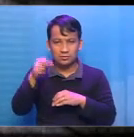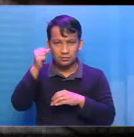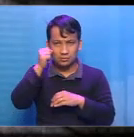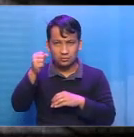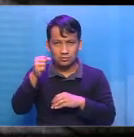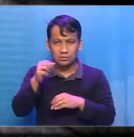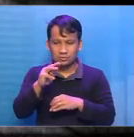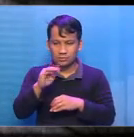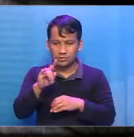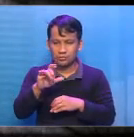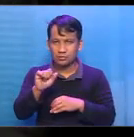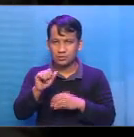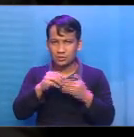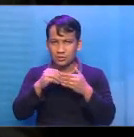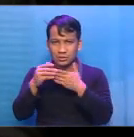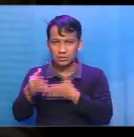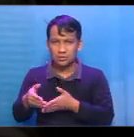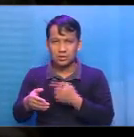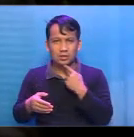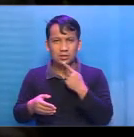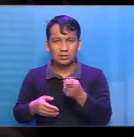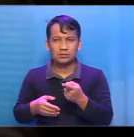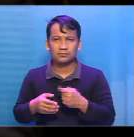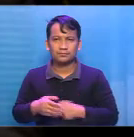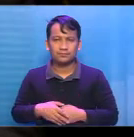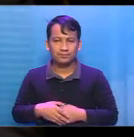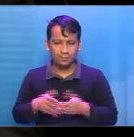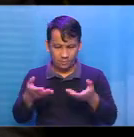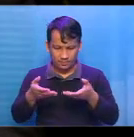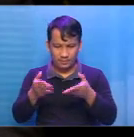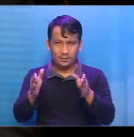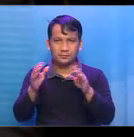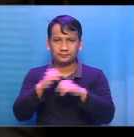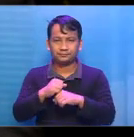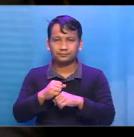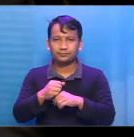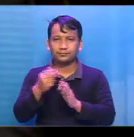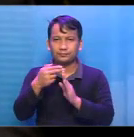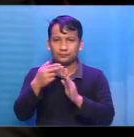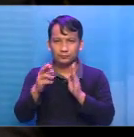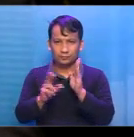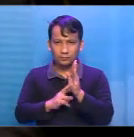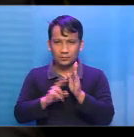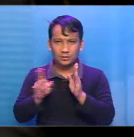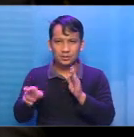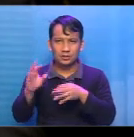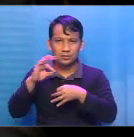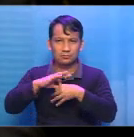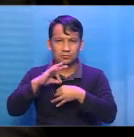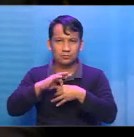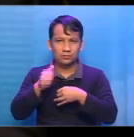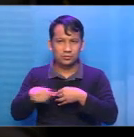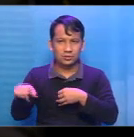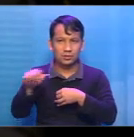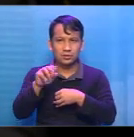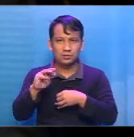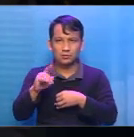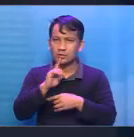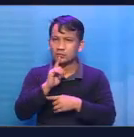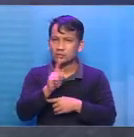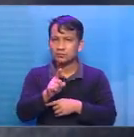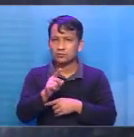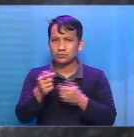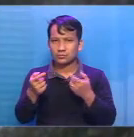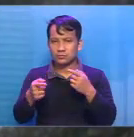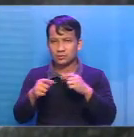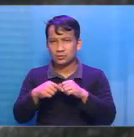bilang minority leader. Ang sabi ni Suarez, pinapayagan ito ng House Rules dahil binoto siya ng nakararami sa minorya na totoo naman.